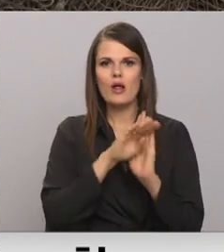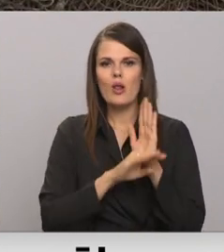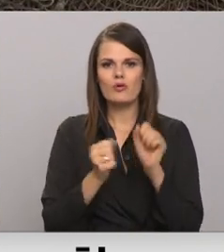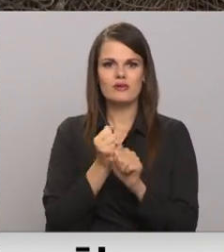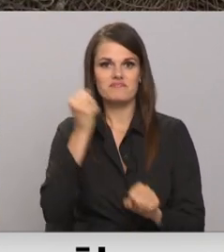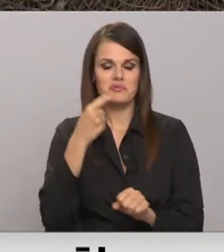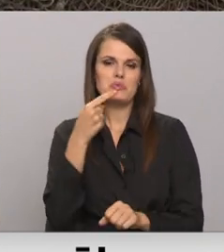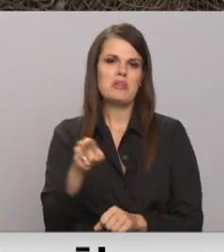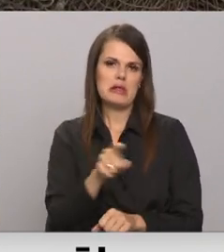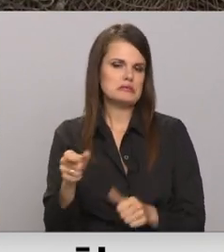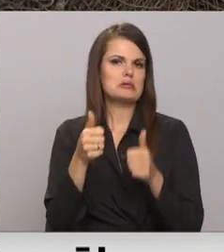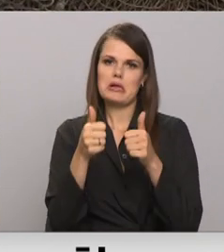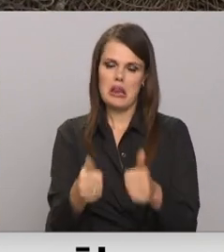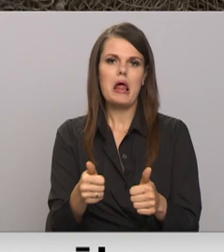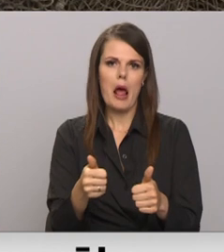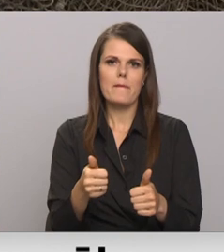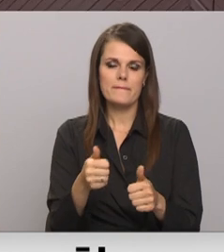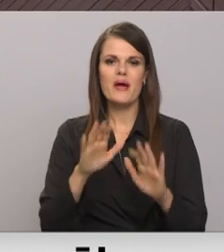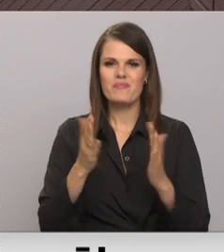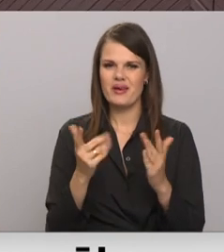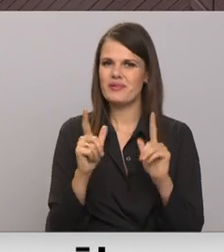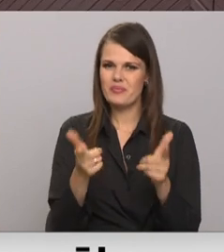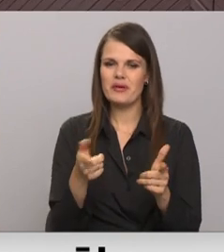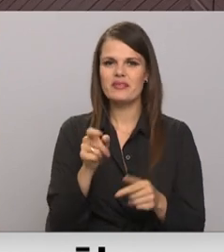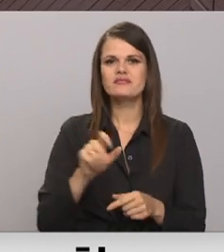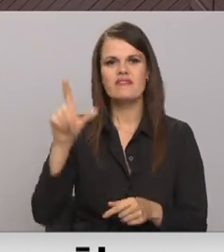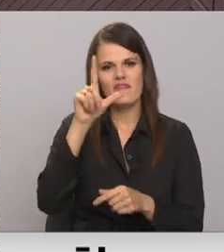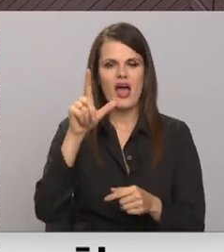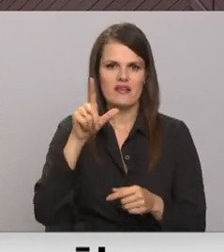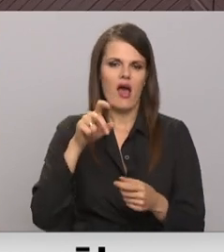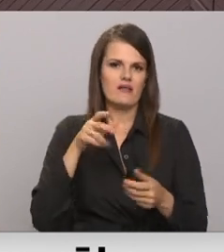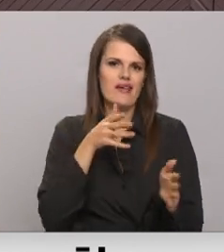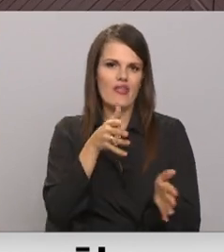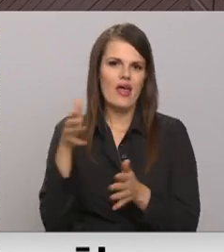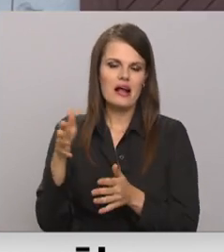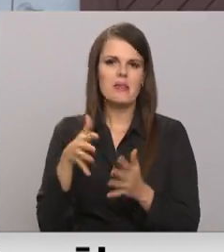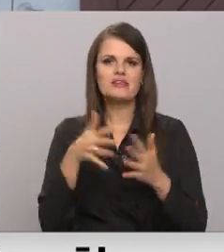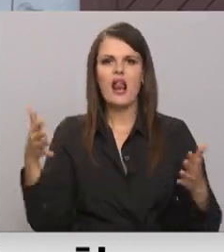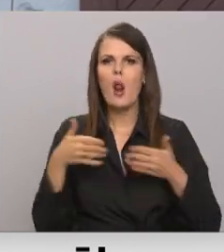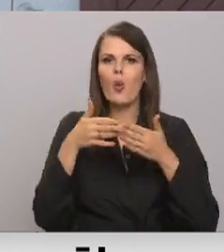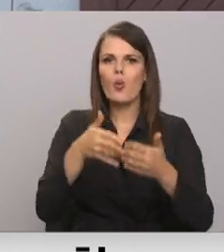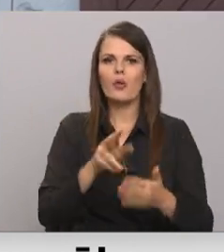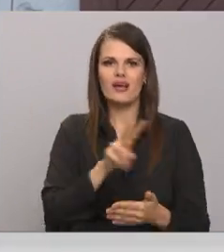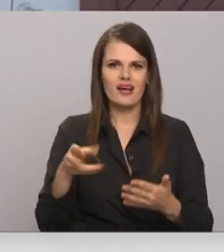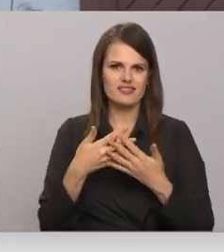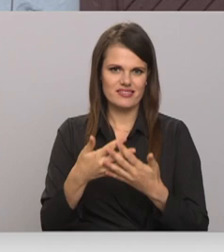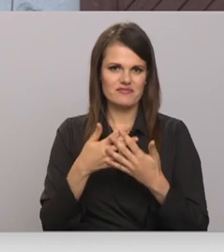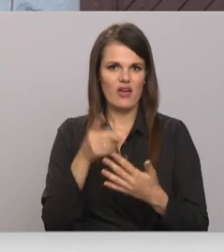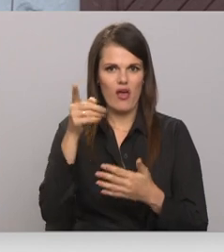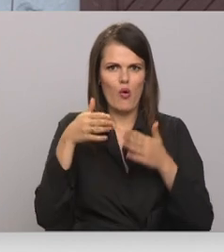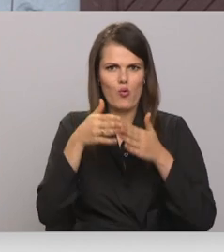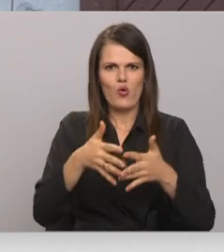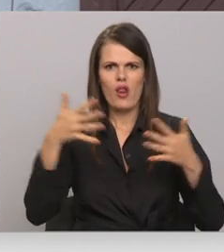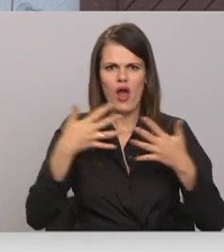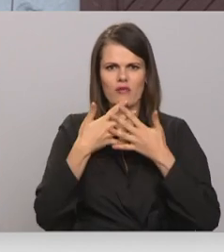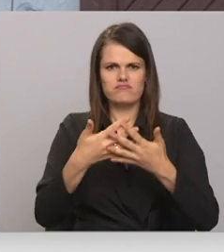kā labu ziņu un iespēju. Tomēr piekrīt, ka tas vairāk skars lielos zvejniekus. Jo šodien viņiem ir ļoti liels jaudas